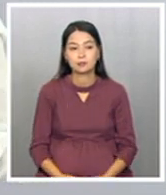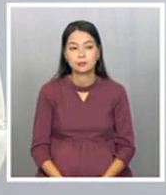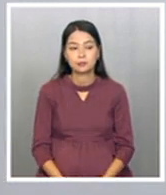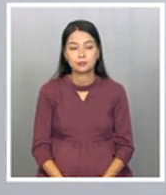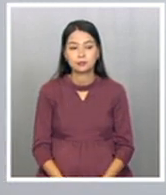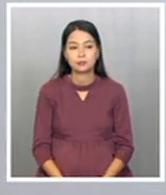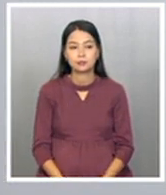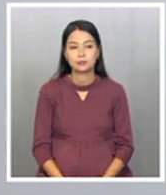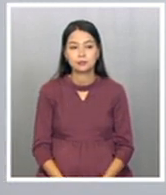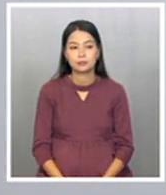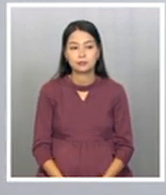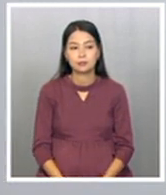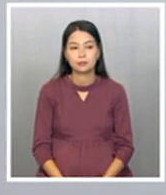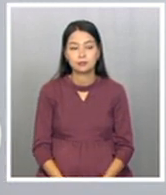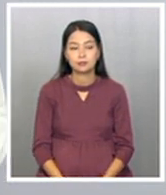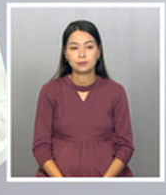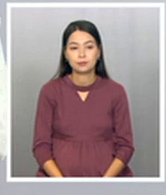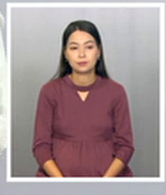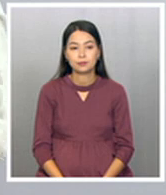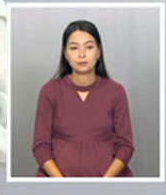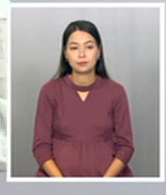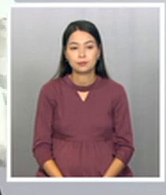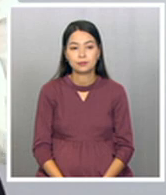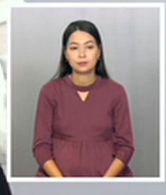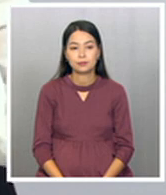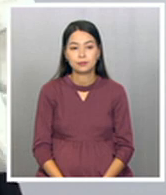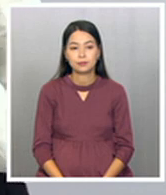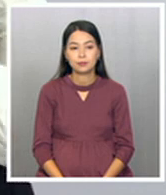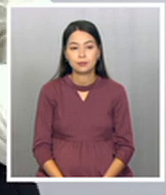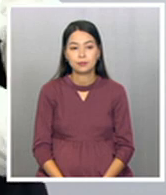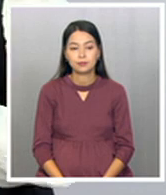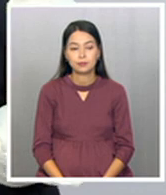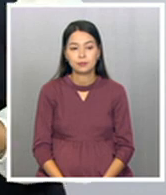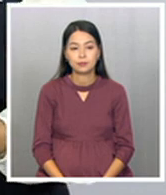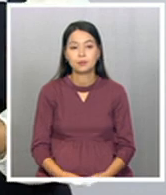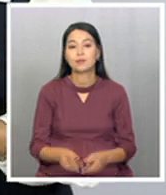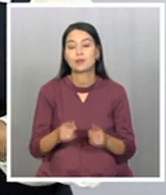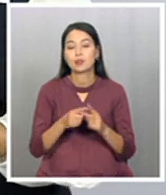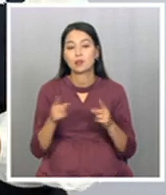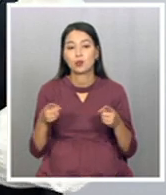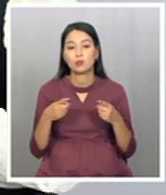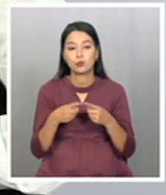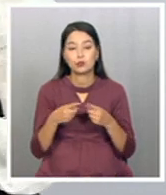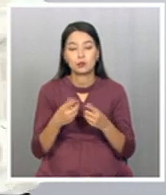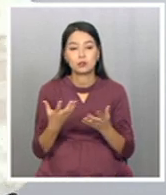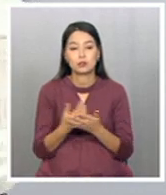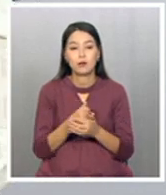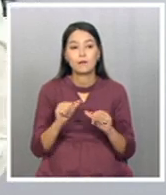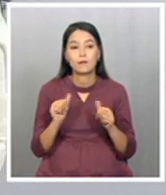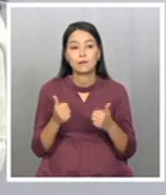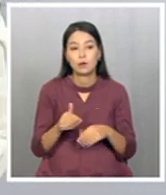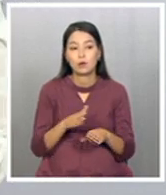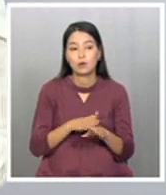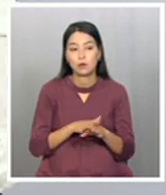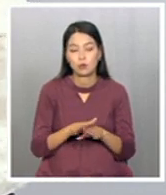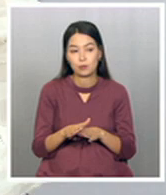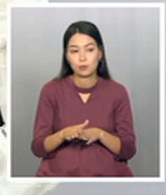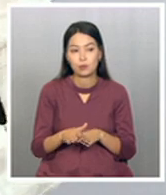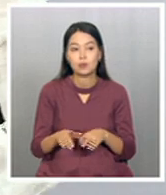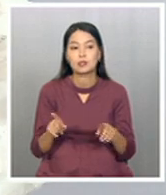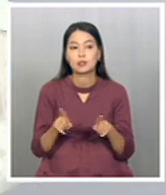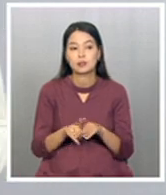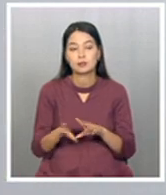таптық. Енді екі түзудің арасындағы бұрышты табатын формуланы пайдалану арқылы келесіні